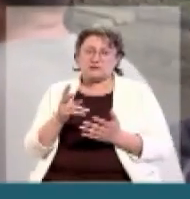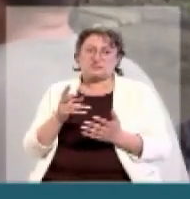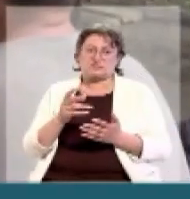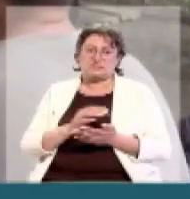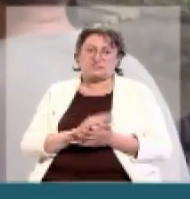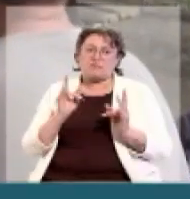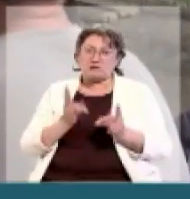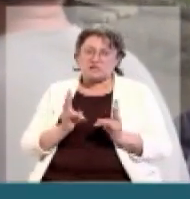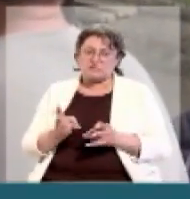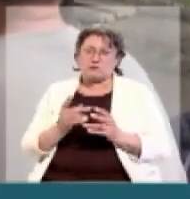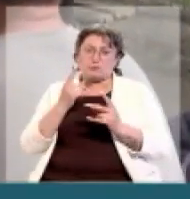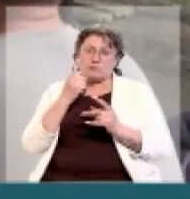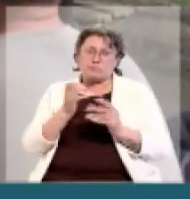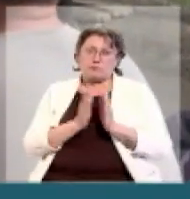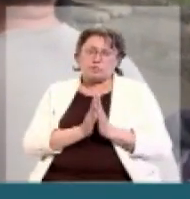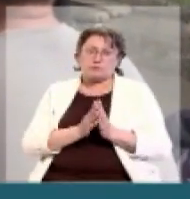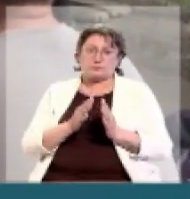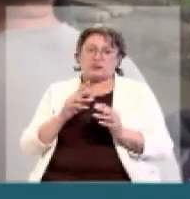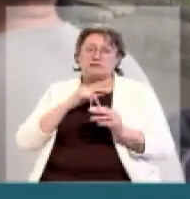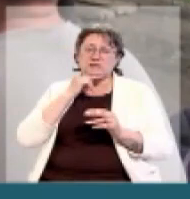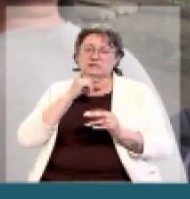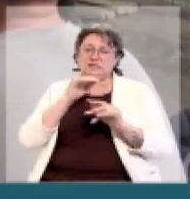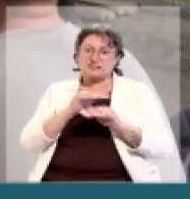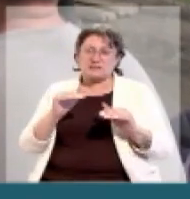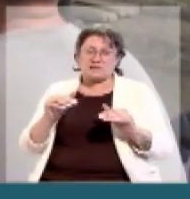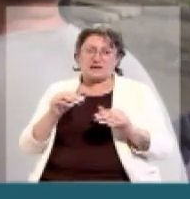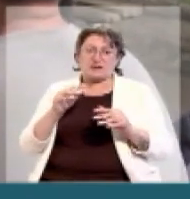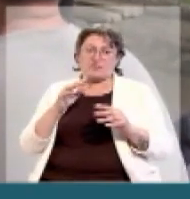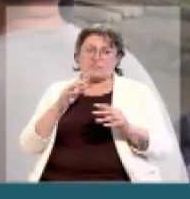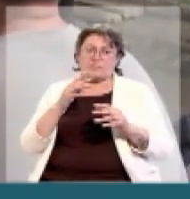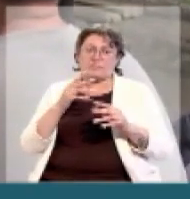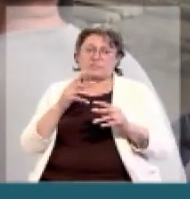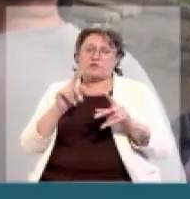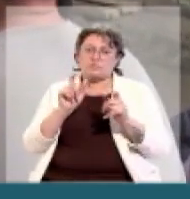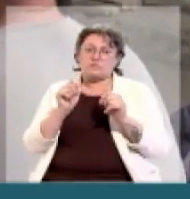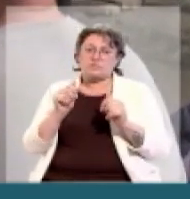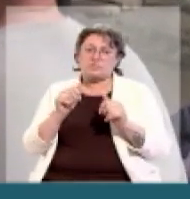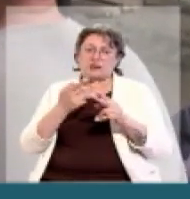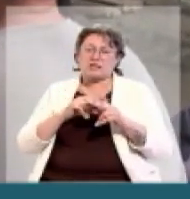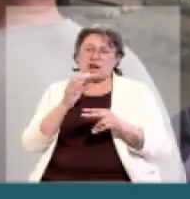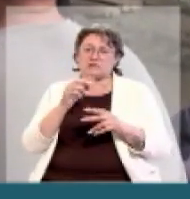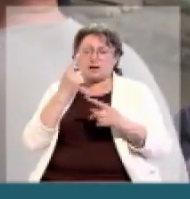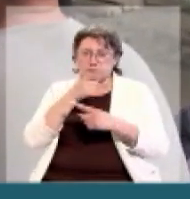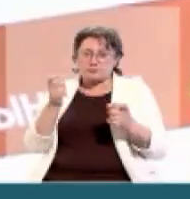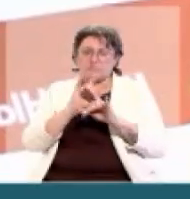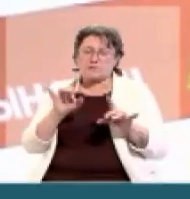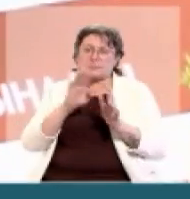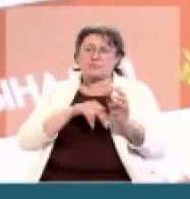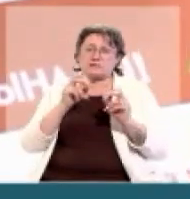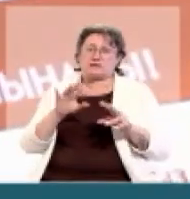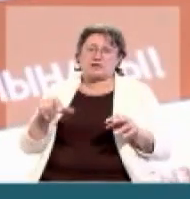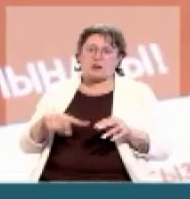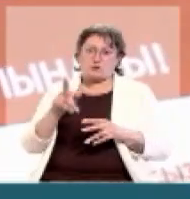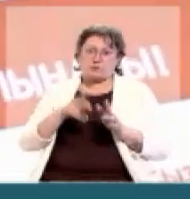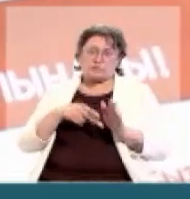травматизму. Как взрослых, так и несовершеннолетних, всем у нас проводится данная акция, разъясняются правила безопасности на железной дороге.